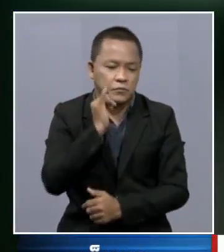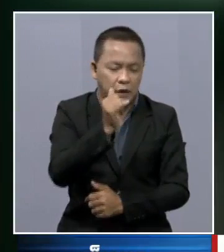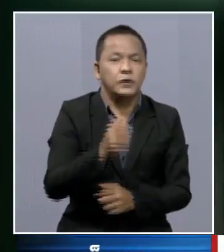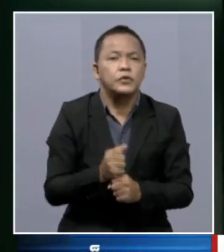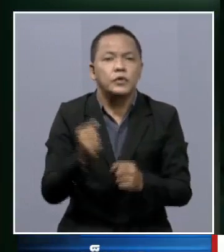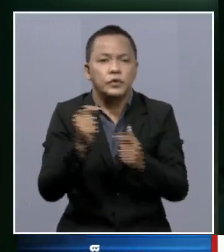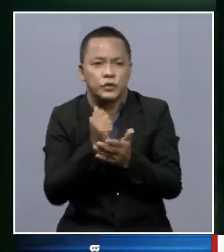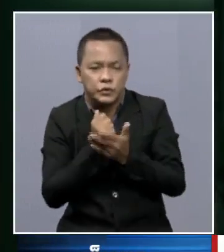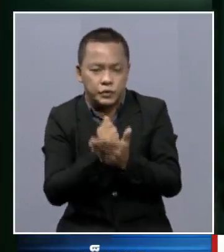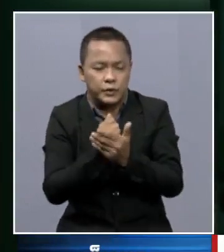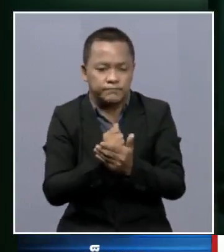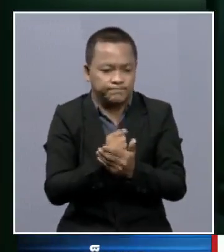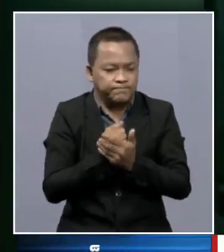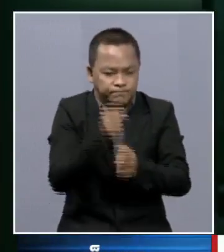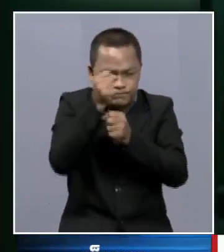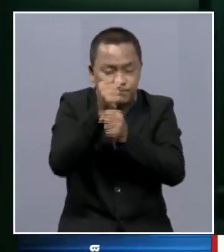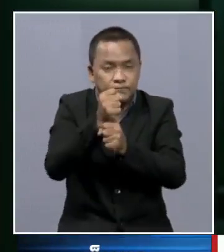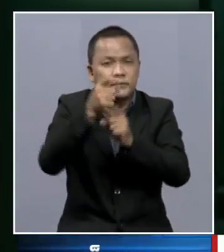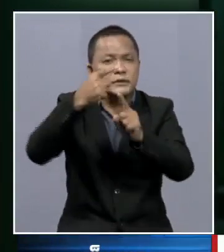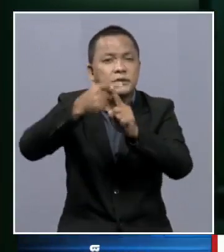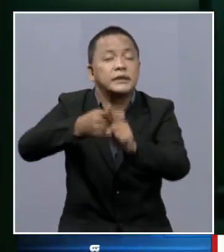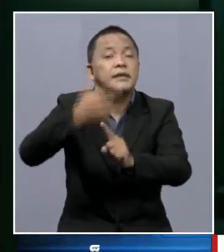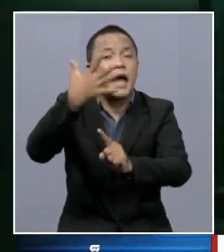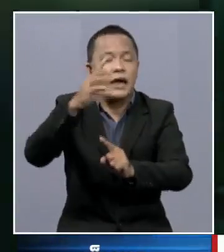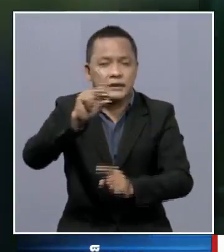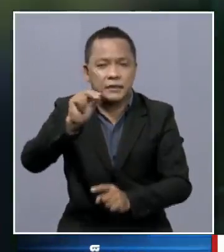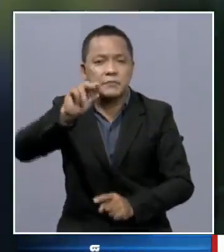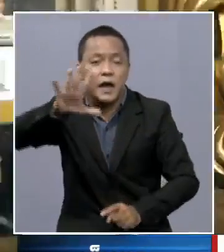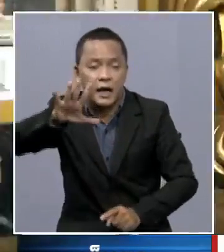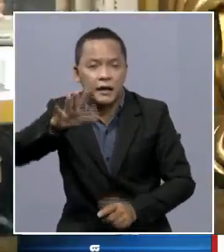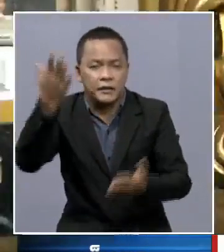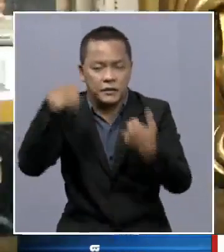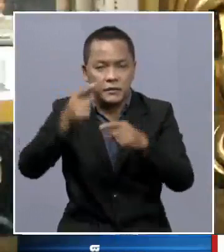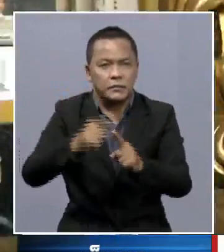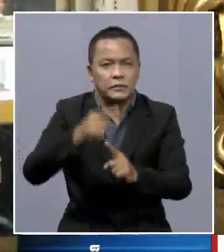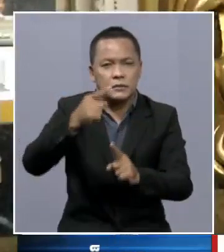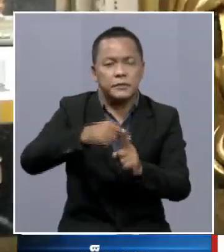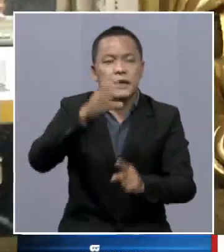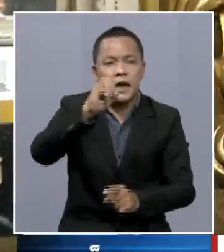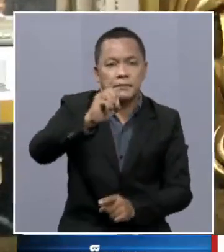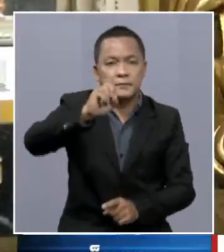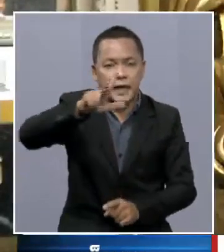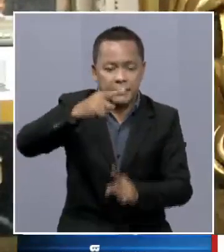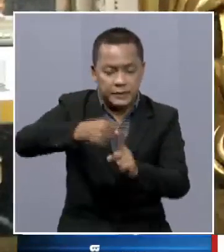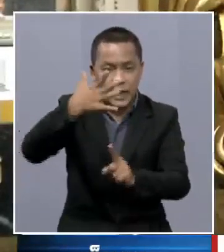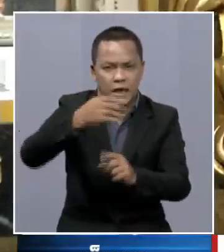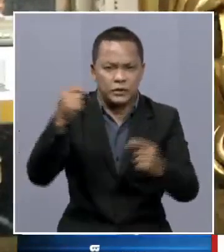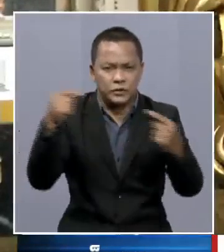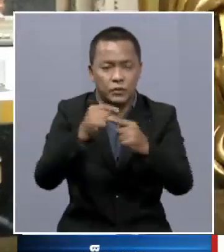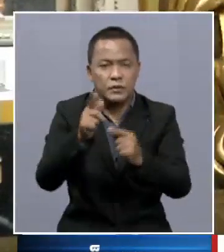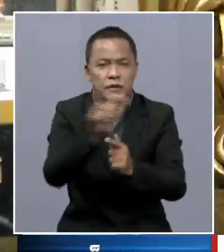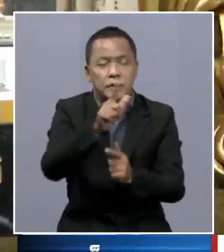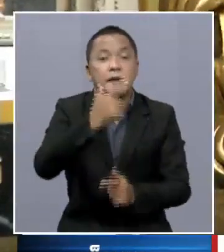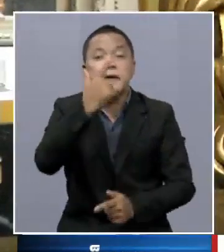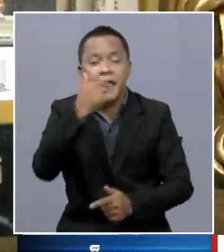้าไป ไปปลุกม็บพฤษภาคม 3.5ตัดมาที่เหุการณพษภาคม 5.3 ครั ข้ามกลางวิกฤษเหลือง